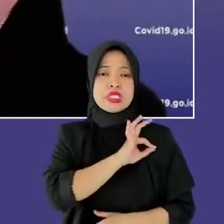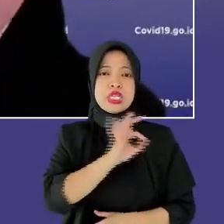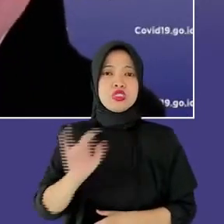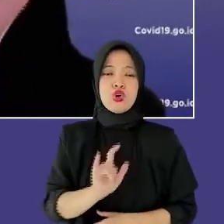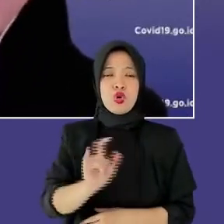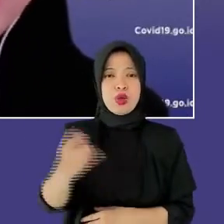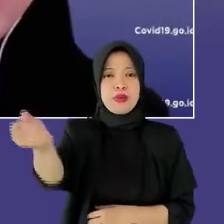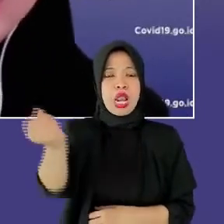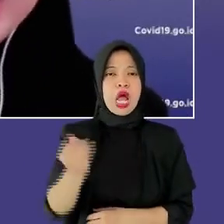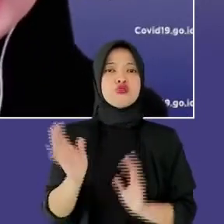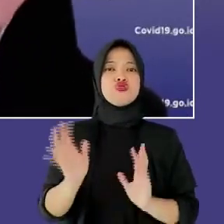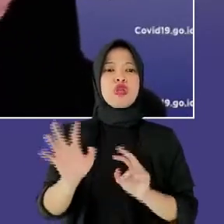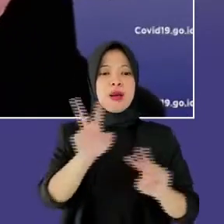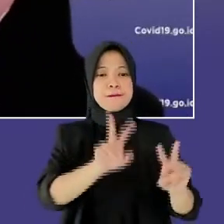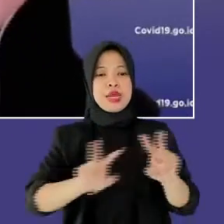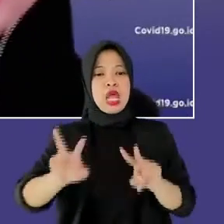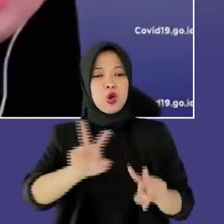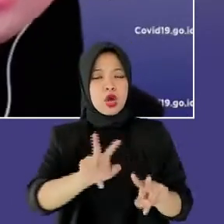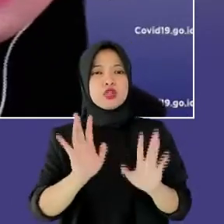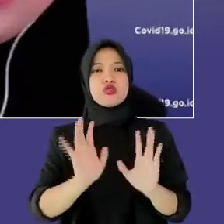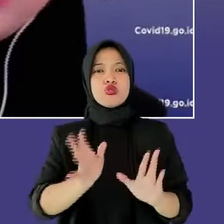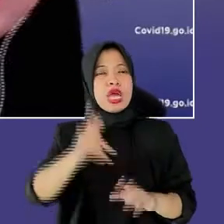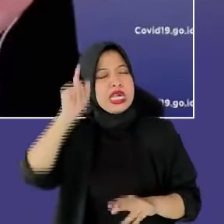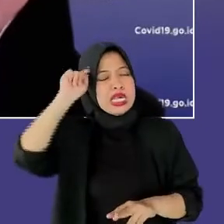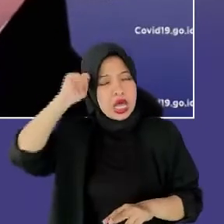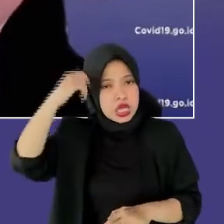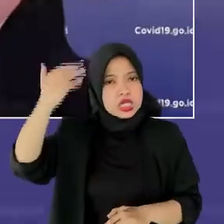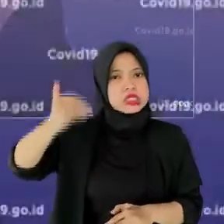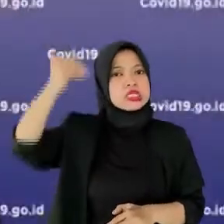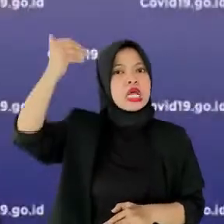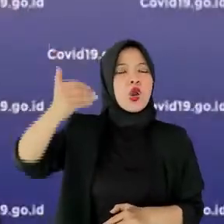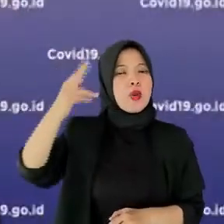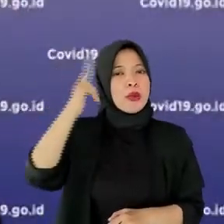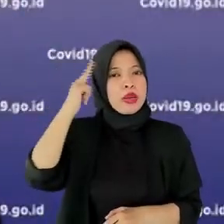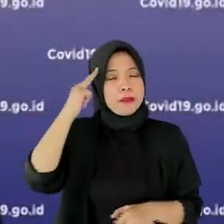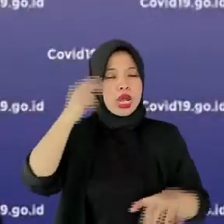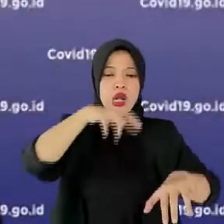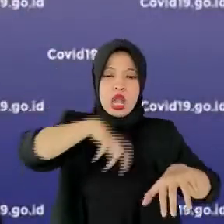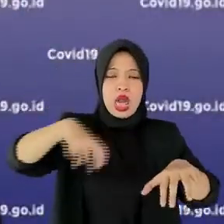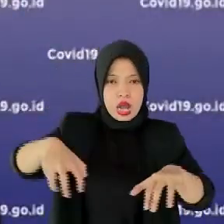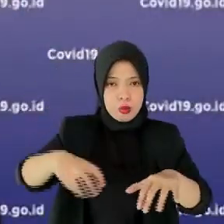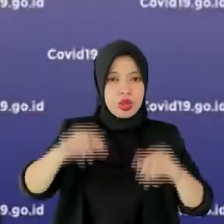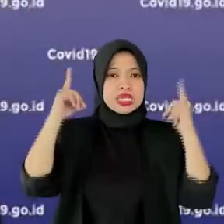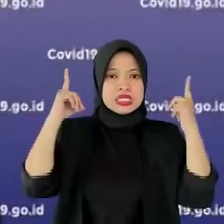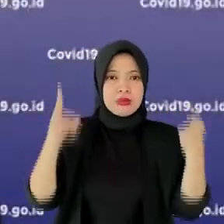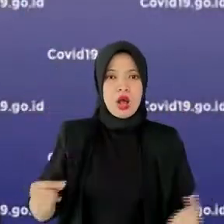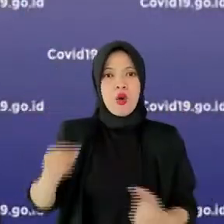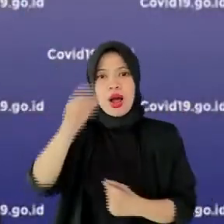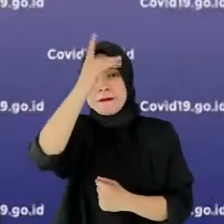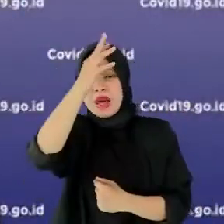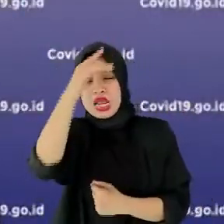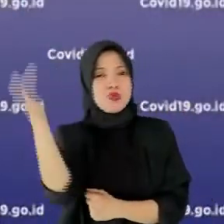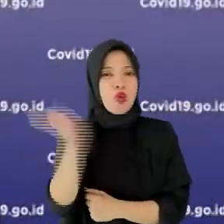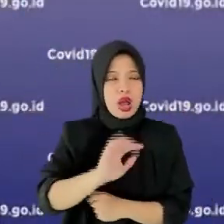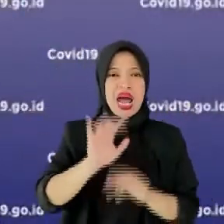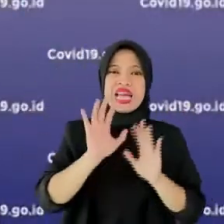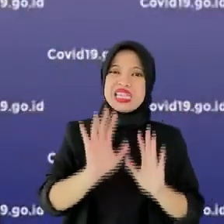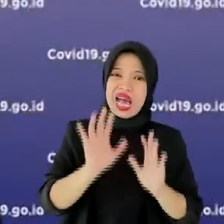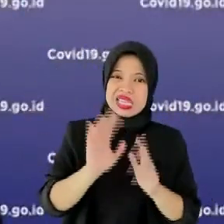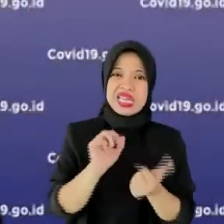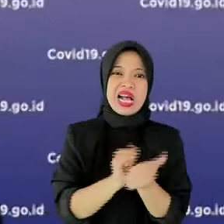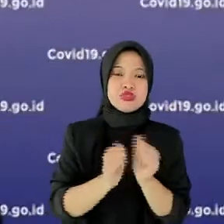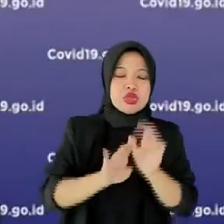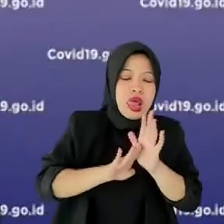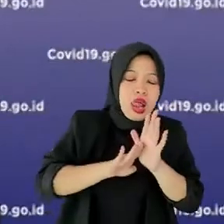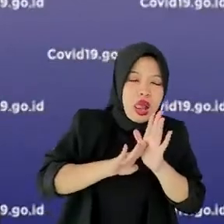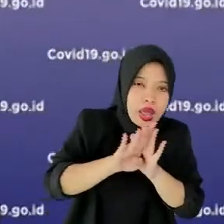sudah memantau ini ya Dokter Lola, dan diingatkan berkali-kali kepada seluruh pemimpin daerah, terutama di luar wilayah Jawa dan Bali, untuk hati-hati dan kenaikan